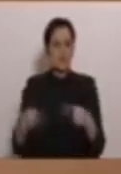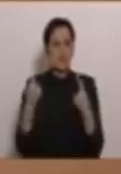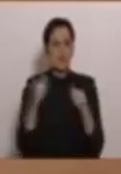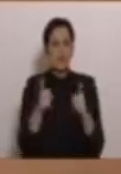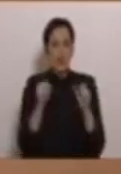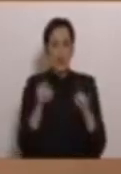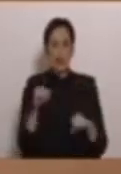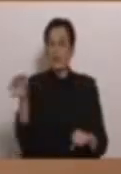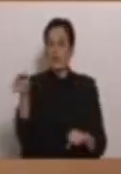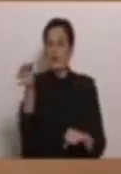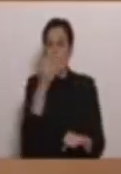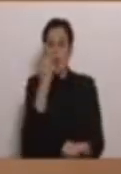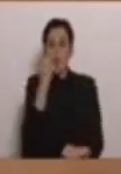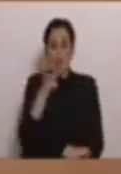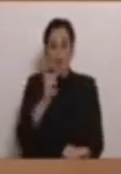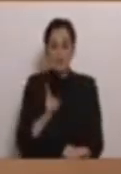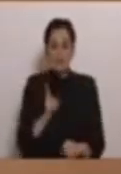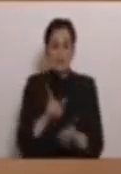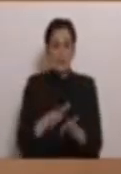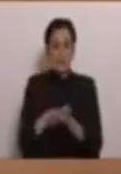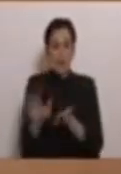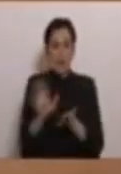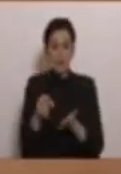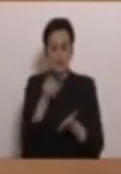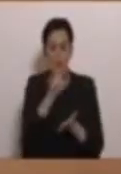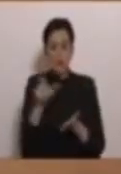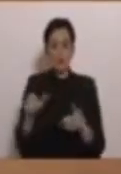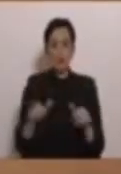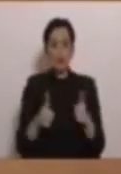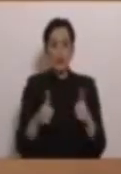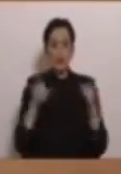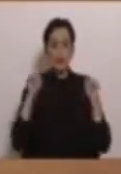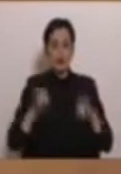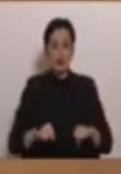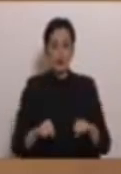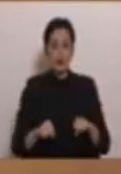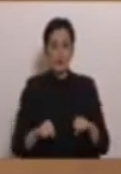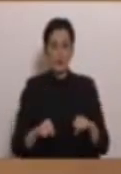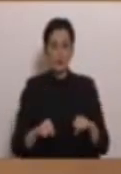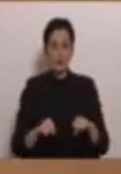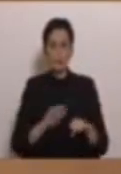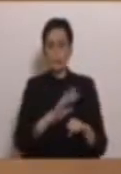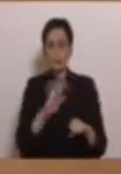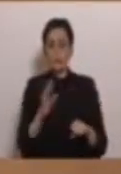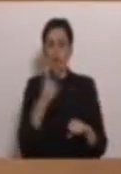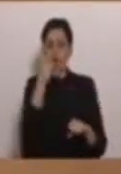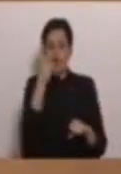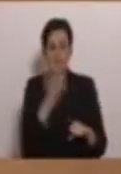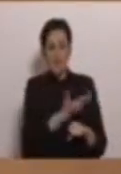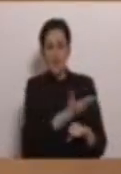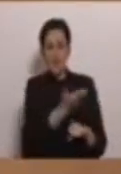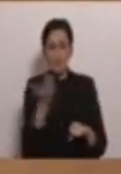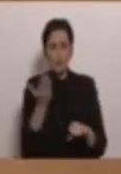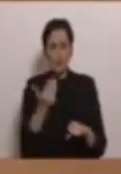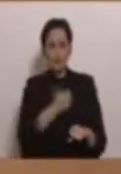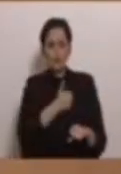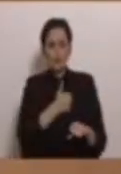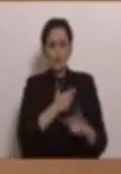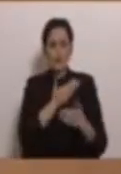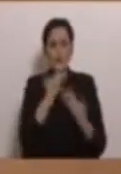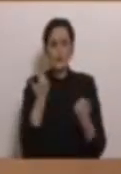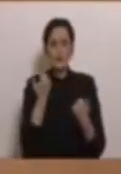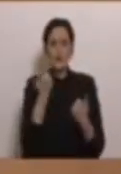რაიონებს ერთი კაპიკი არ იხარჯებოდეს ამ ადამიანებისთვის? როგორ შეიძლება, რომ არც ერთ თქვენგანს არ გაგიჩნდათ სურვილი